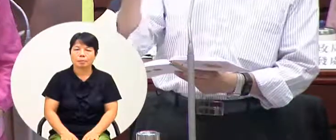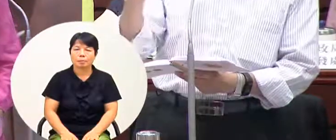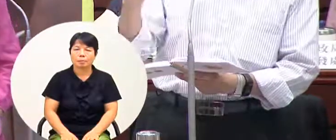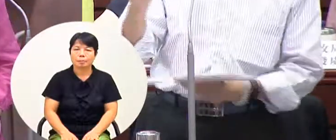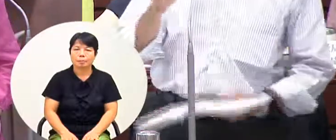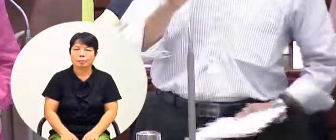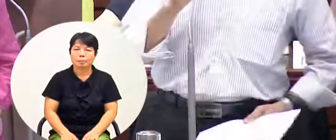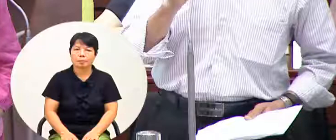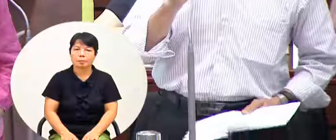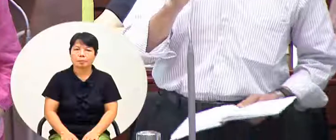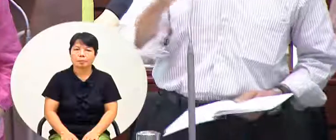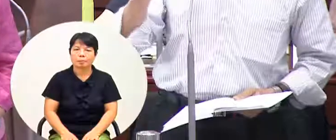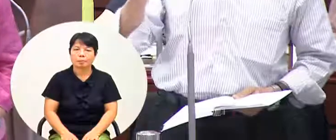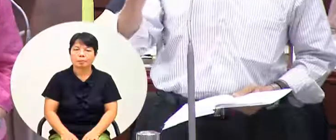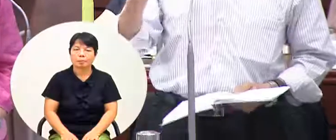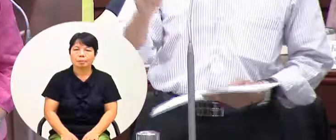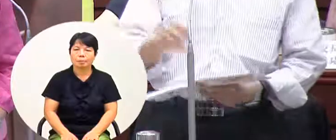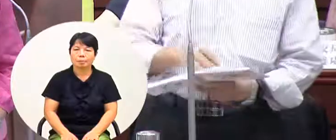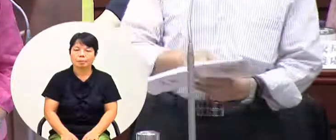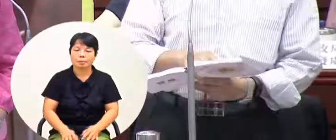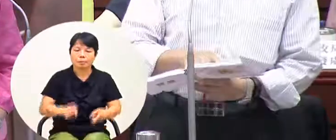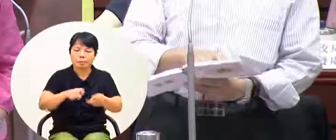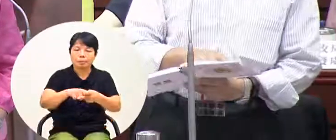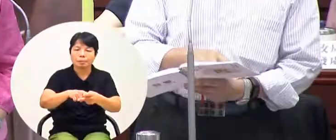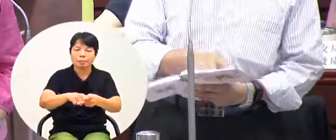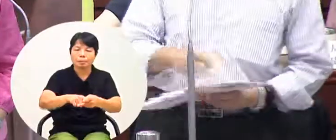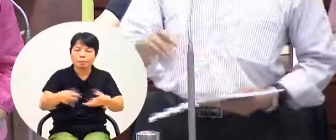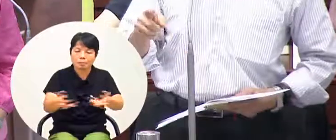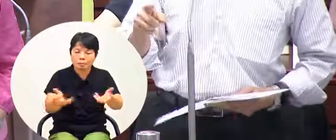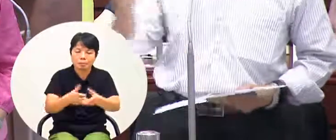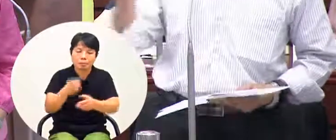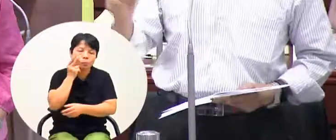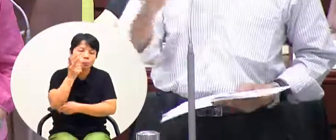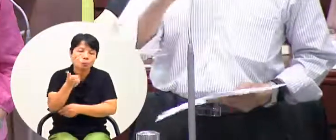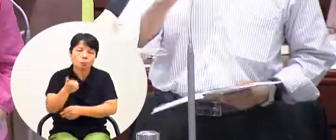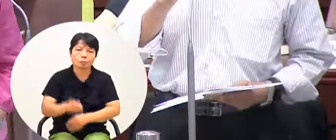程期两个月，欸，所以两 对你讲好不好？ 十一